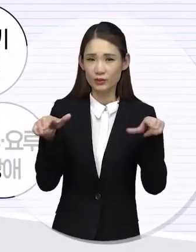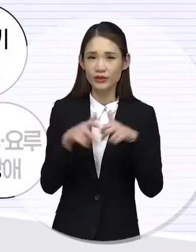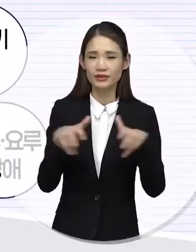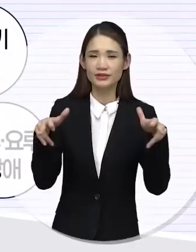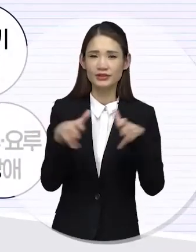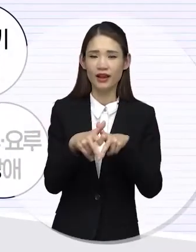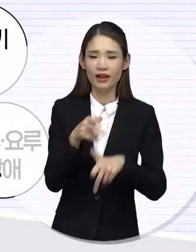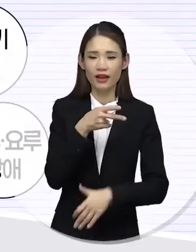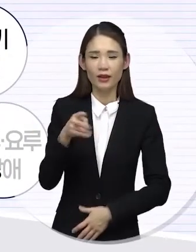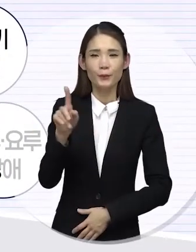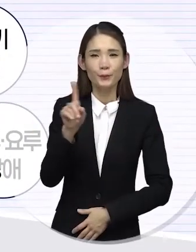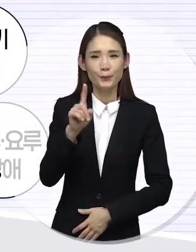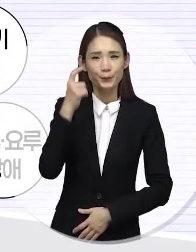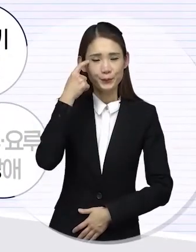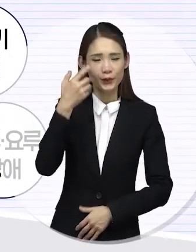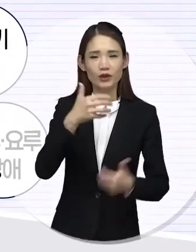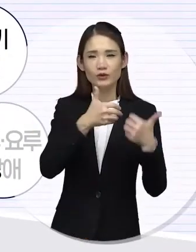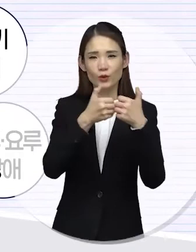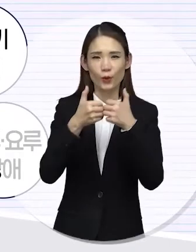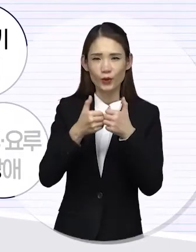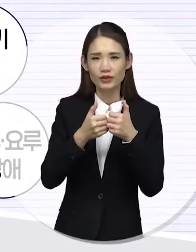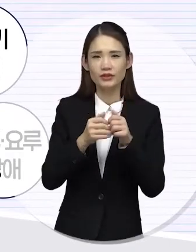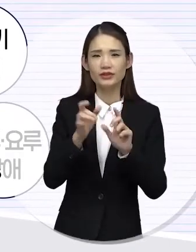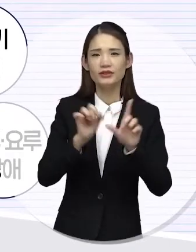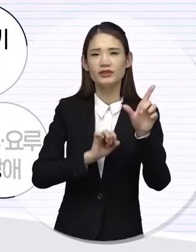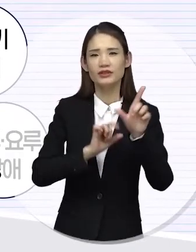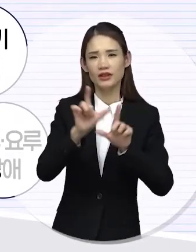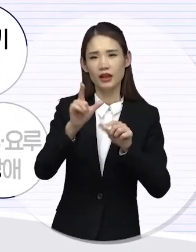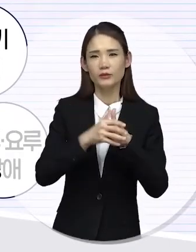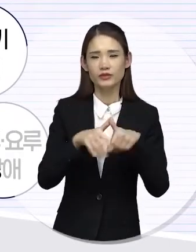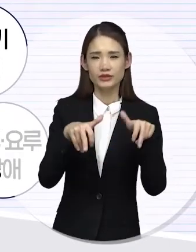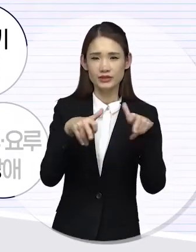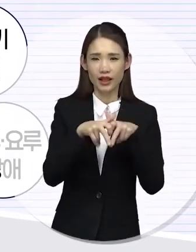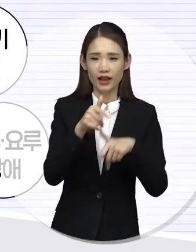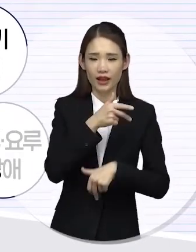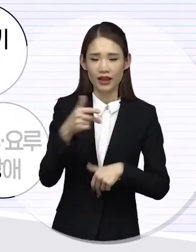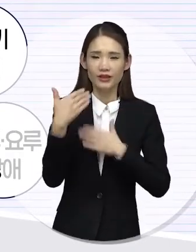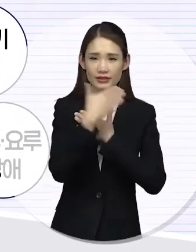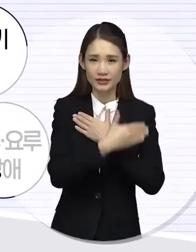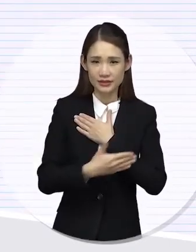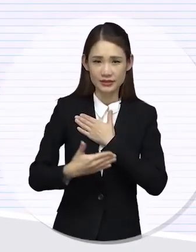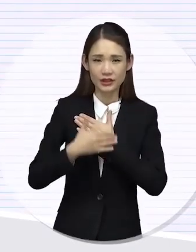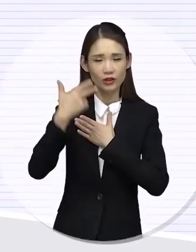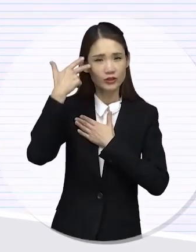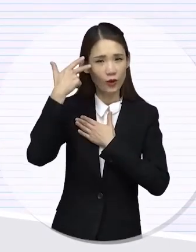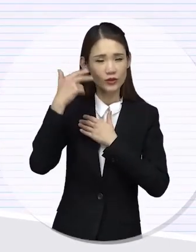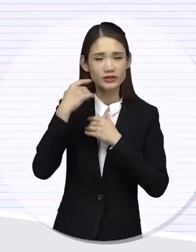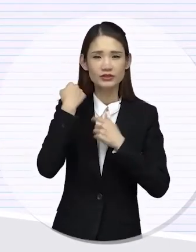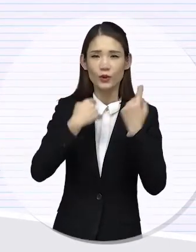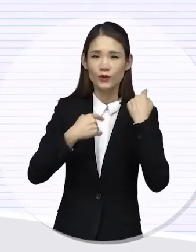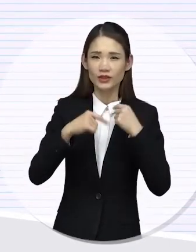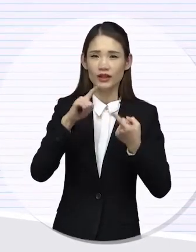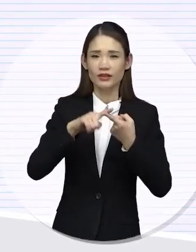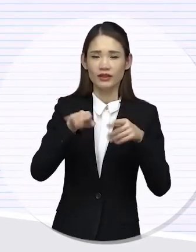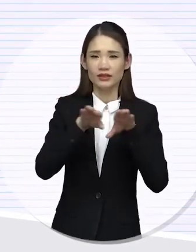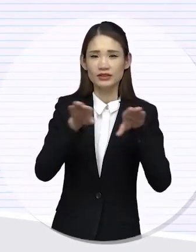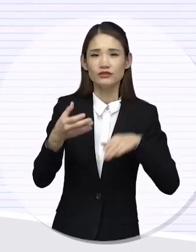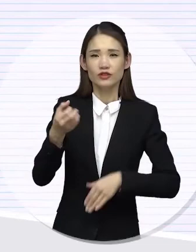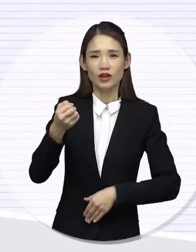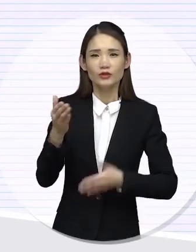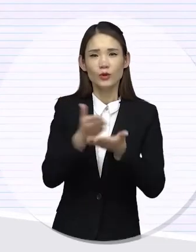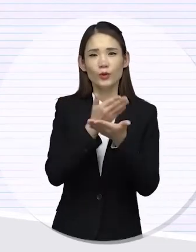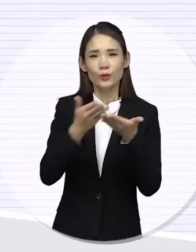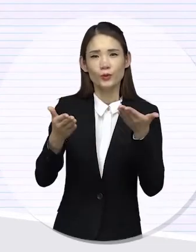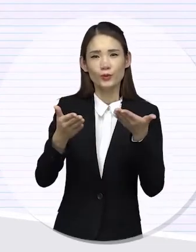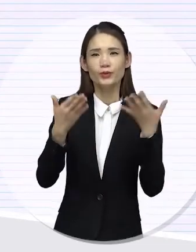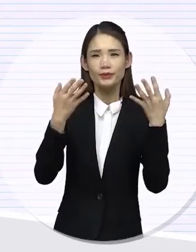일반적으로 장애란 무엇인가에 대해 논의를 하면 보통 장애를 신체적 또는 정신적 손상의 정도를 기준하여